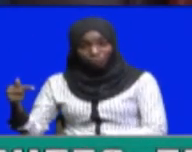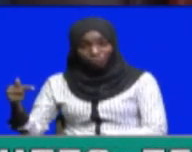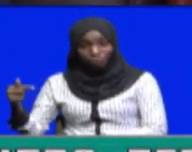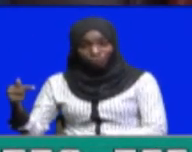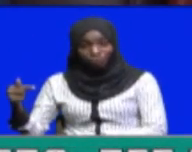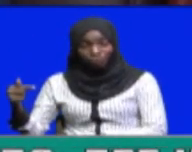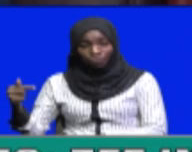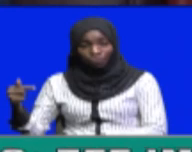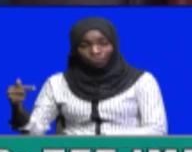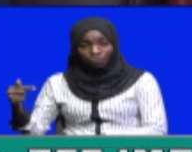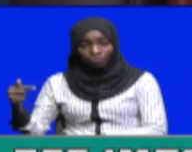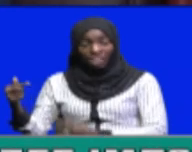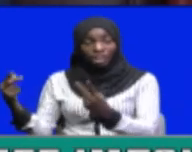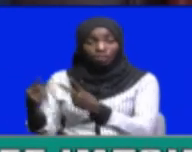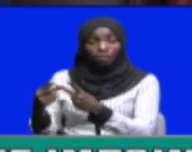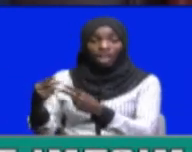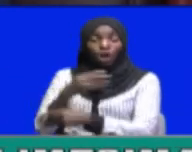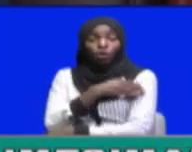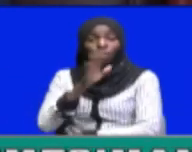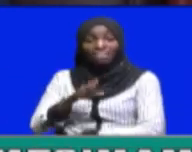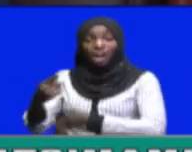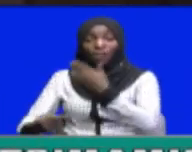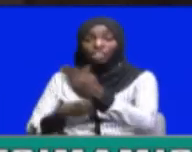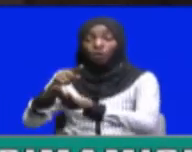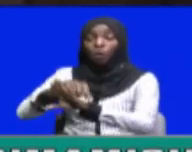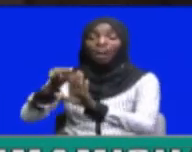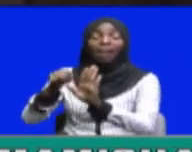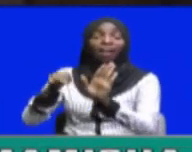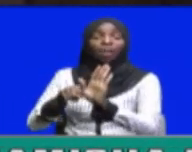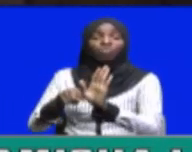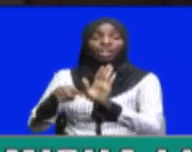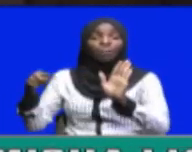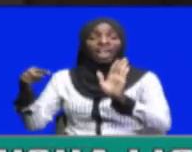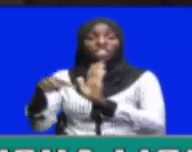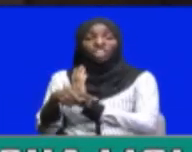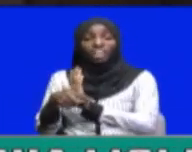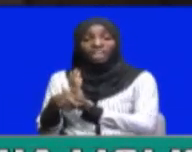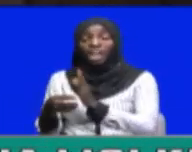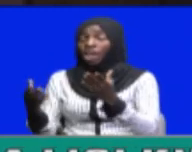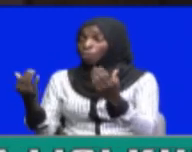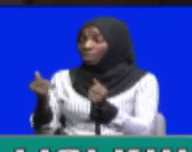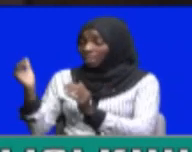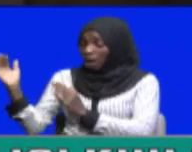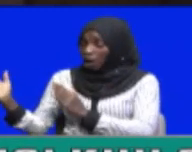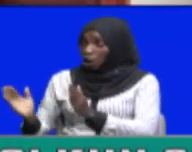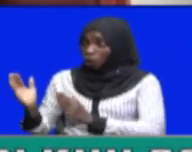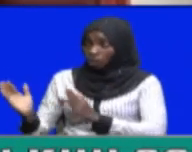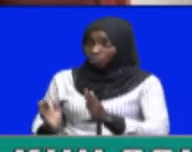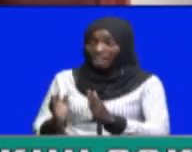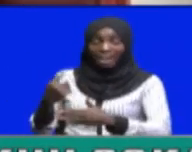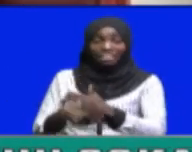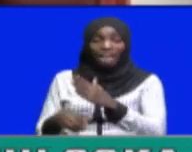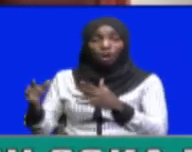pia zinapatikana nchini Burundi na ukanda wa Afrika Mashariki, imejipanga kufanya kongamano kubwa visiwani Zanzibar